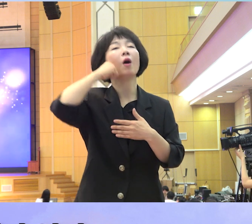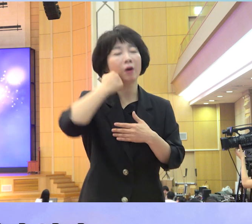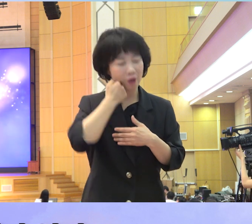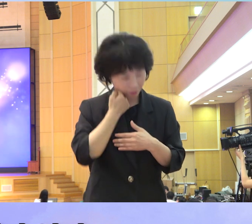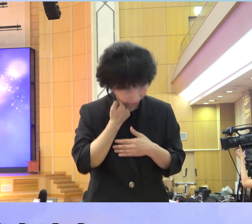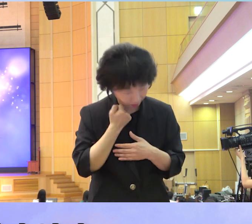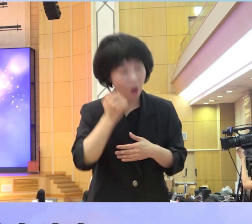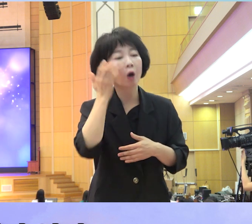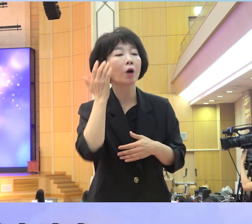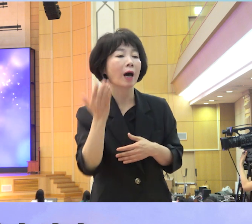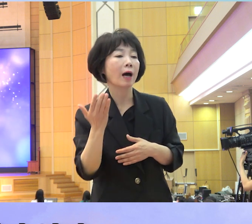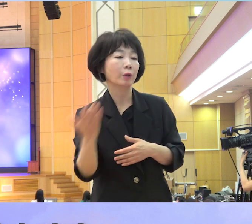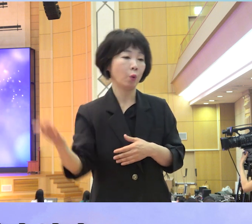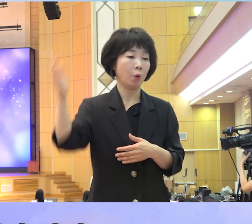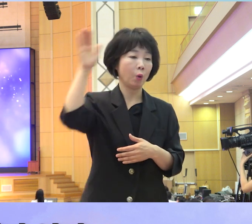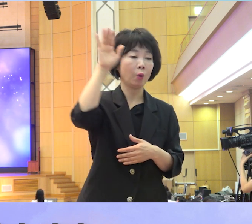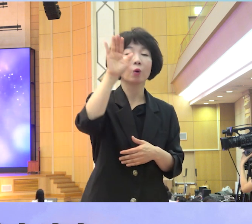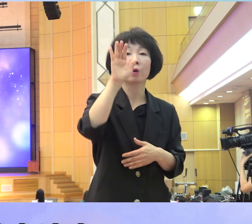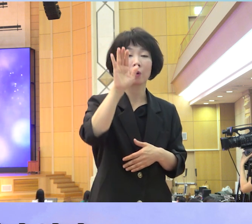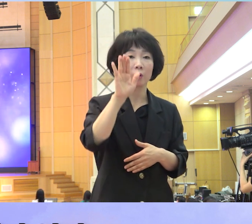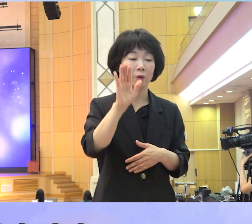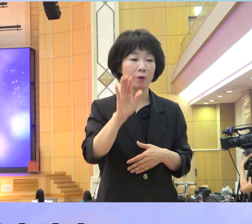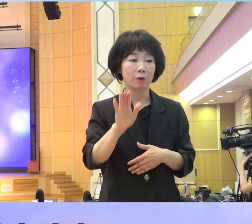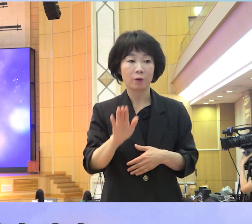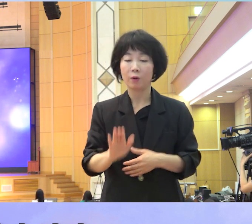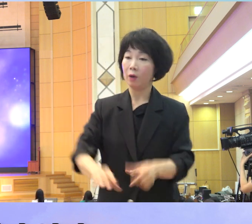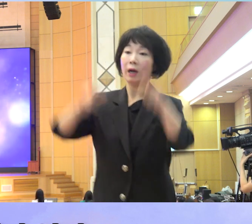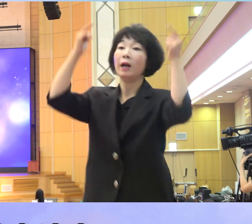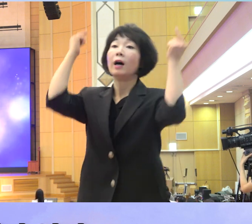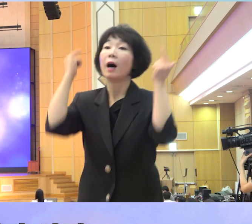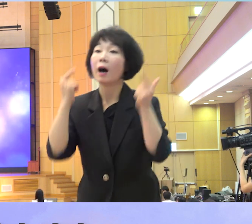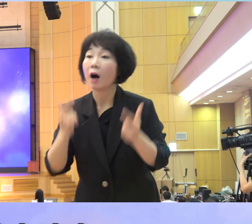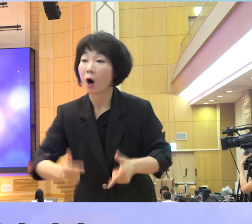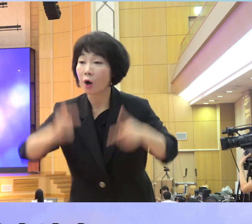헤아리기 어렵더라도